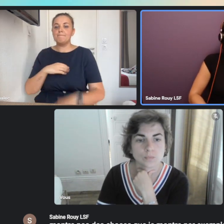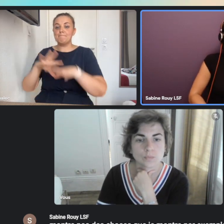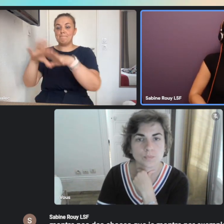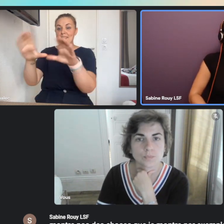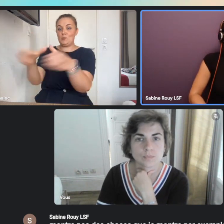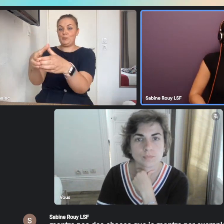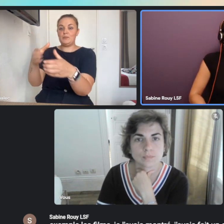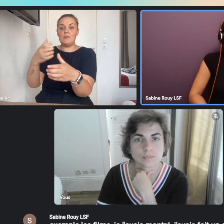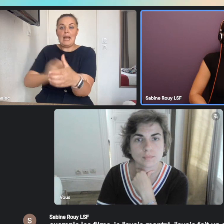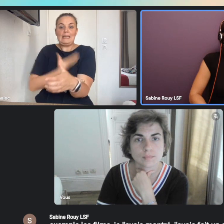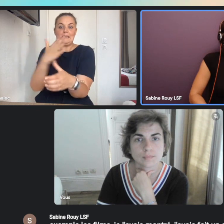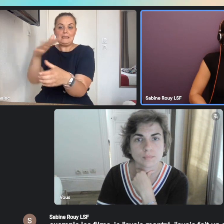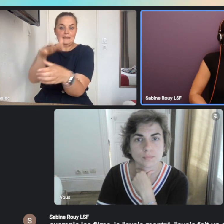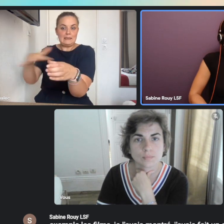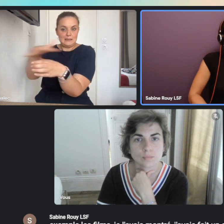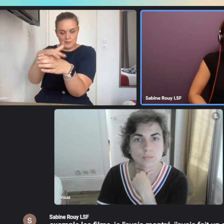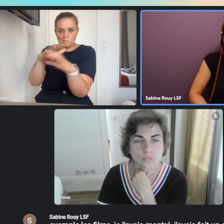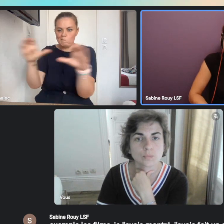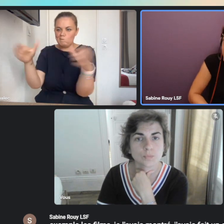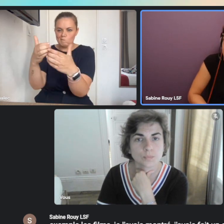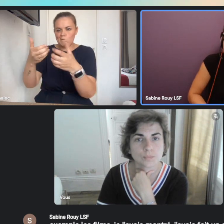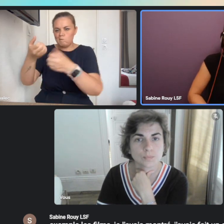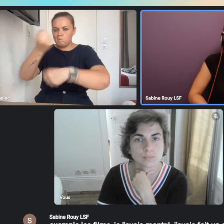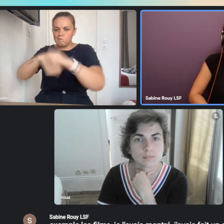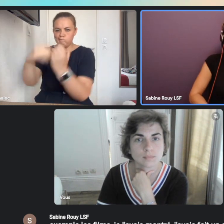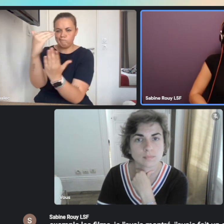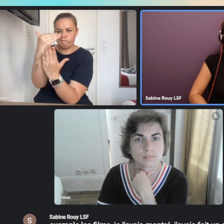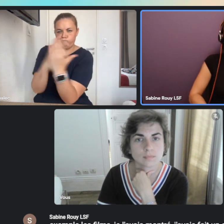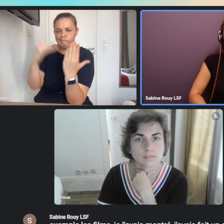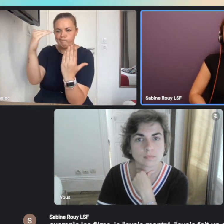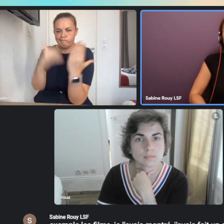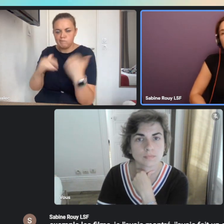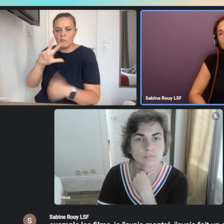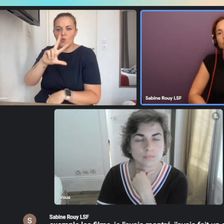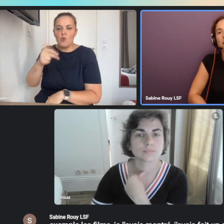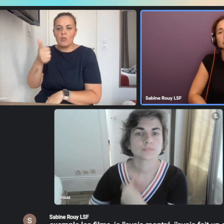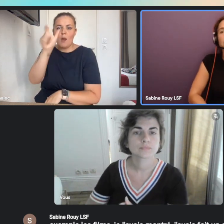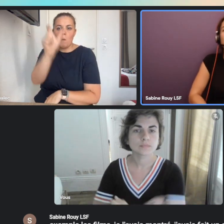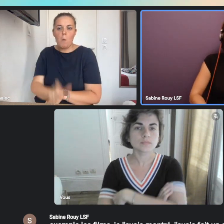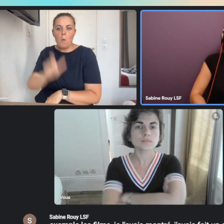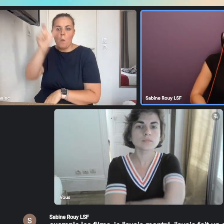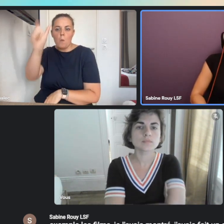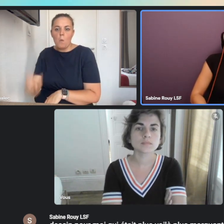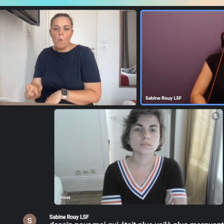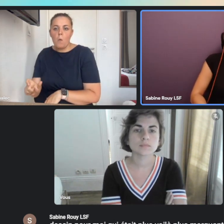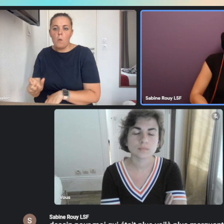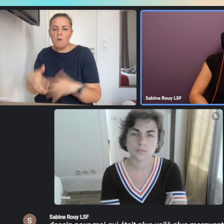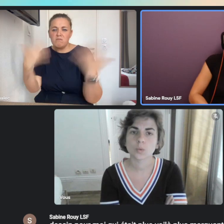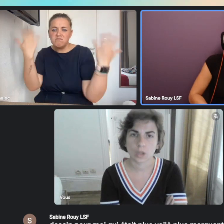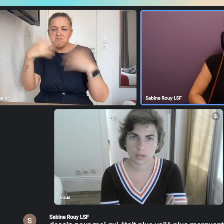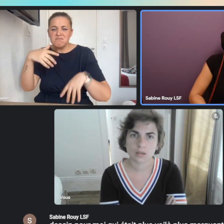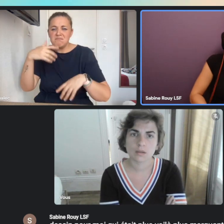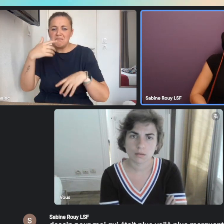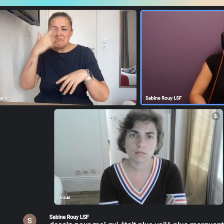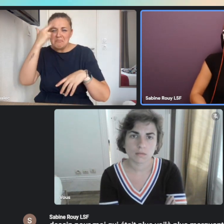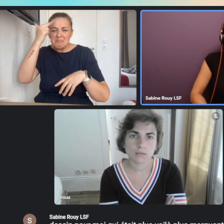Donc en fait, c'est des artistes, un groupe d'artistes qui organisent une liste de 31